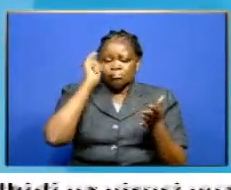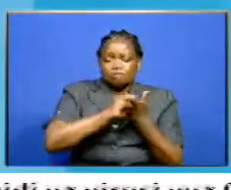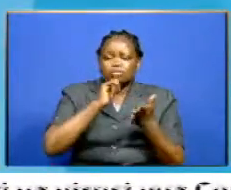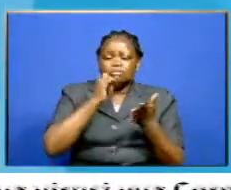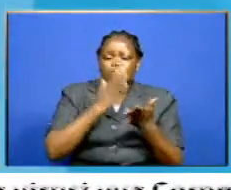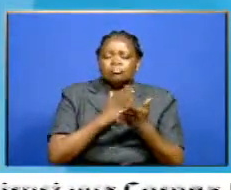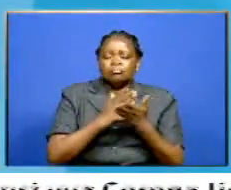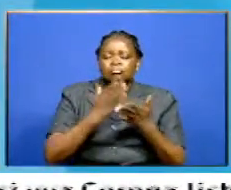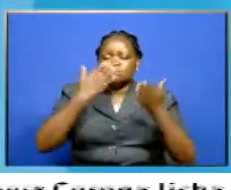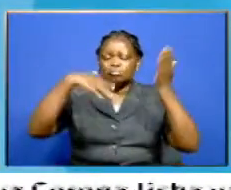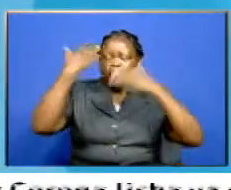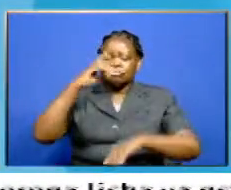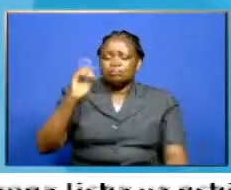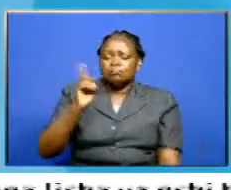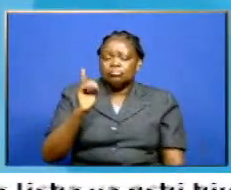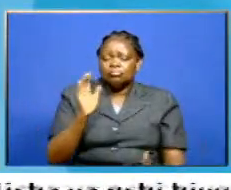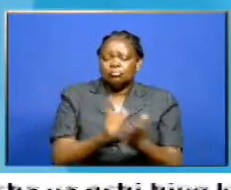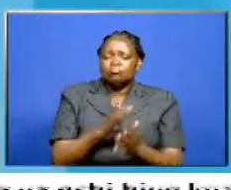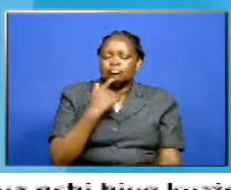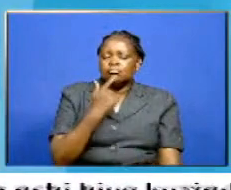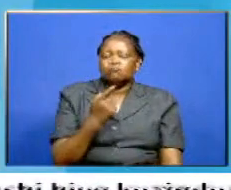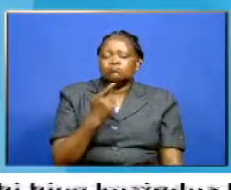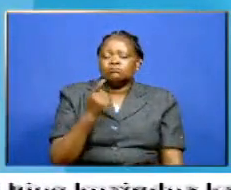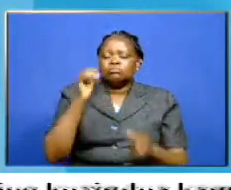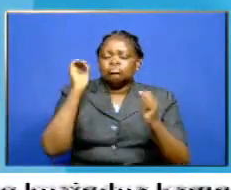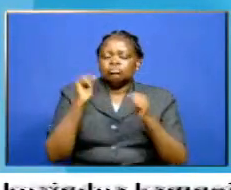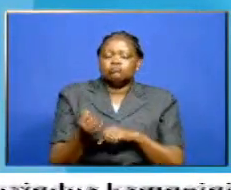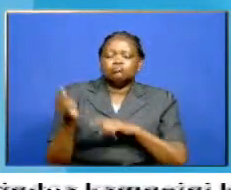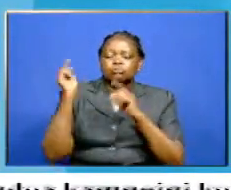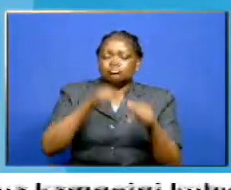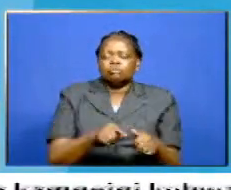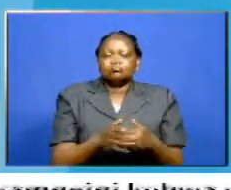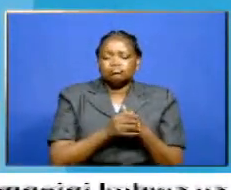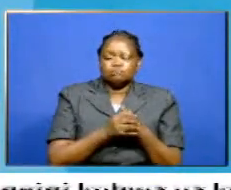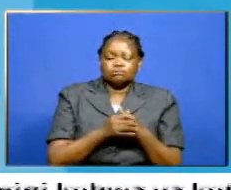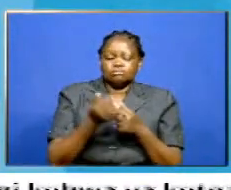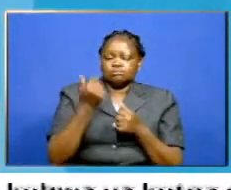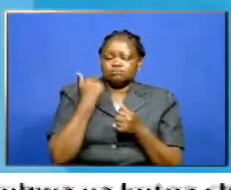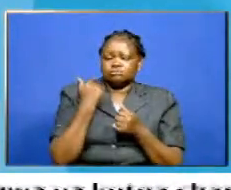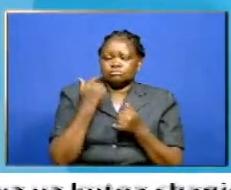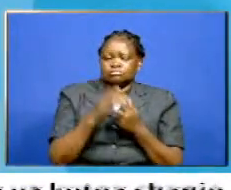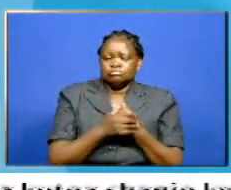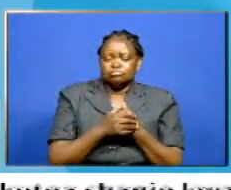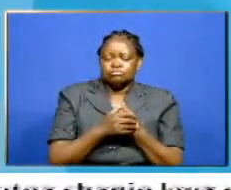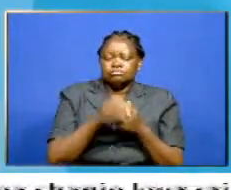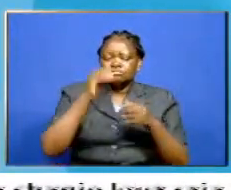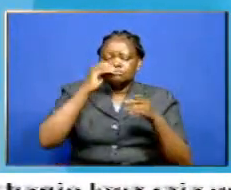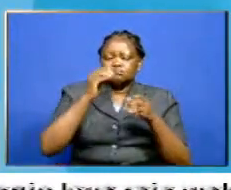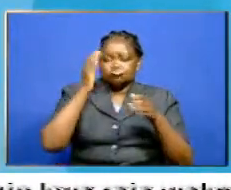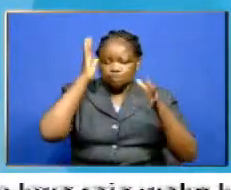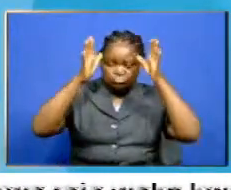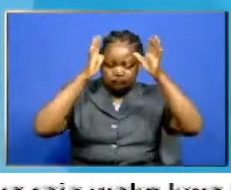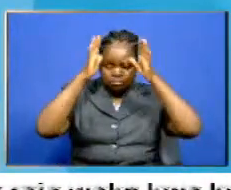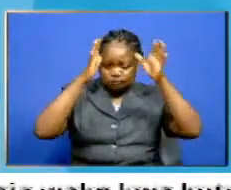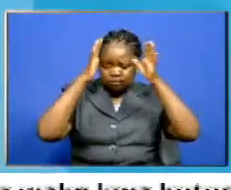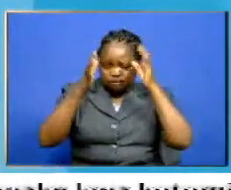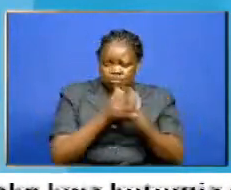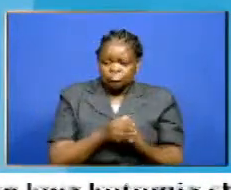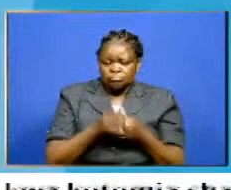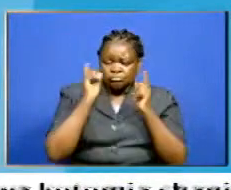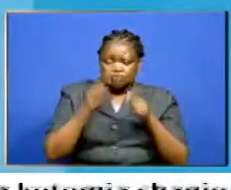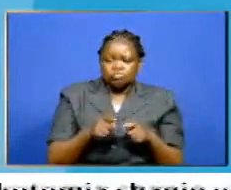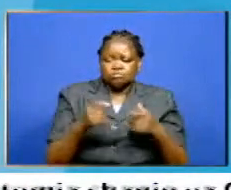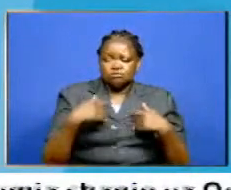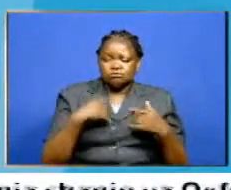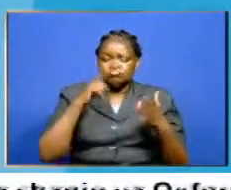cha Nairobi ama chuo kikuu cha Moi aweze kufikiria yale inventions, lazima akue